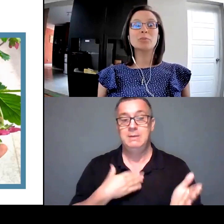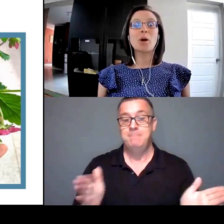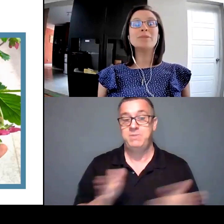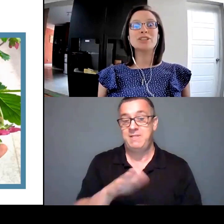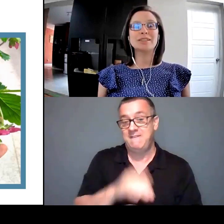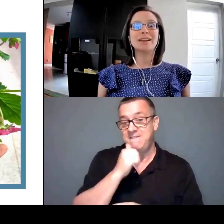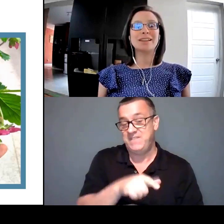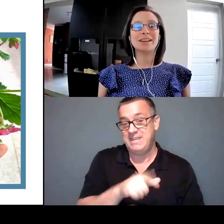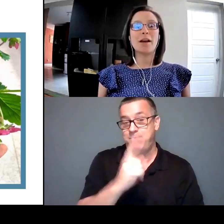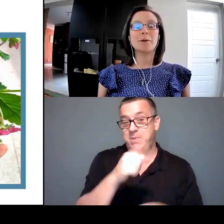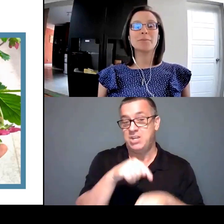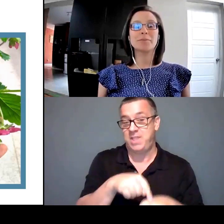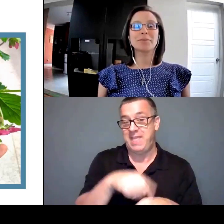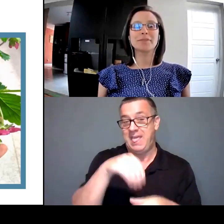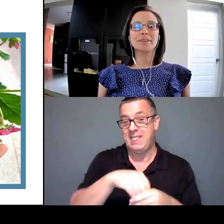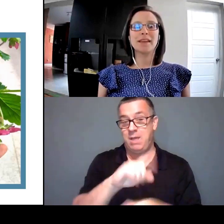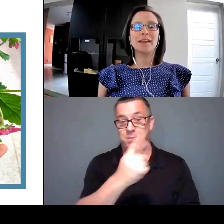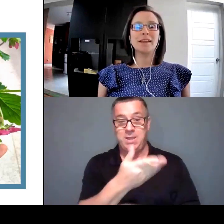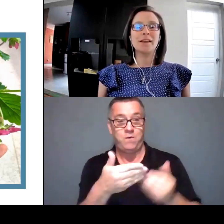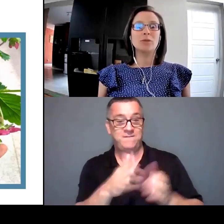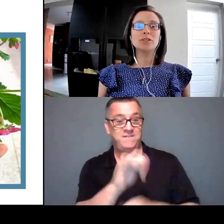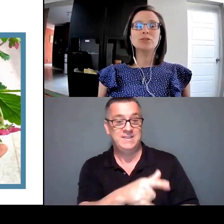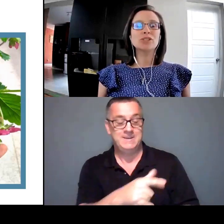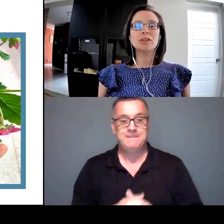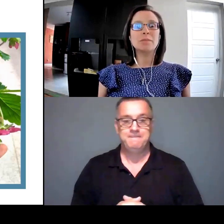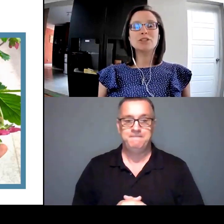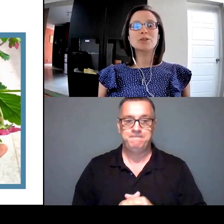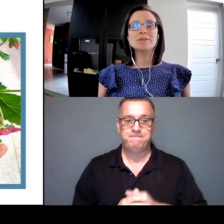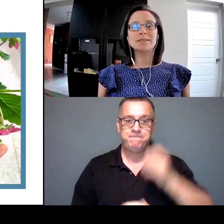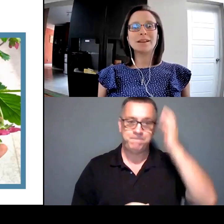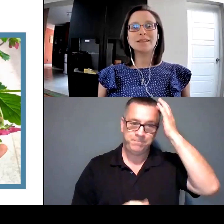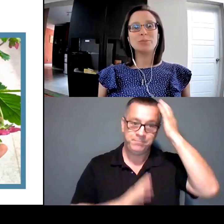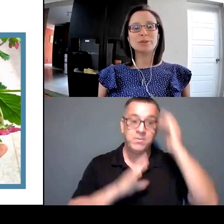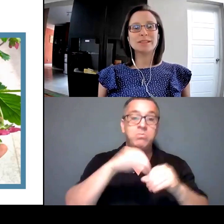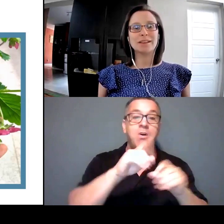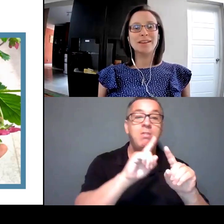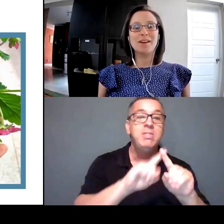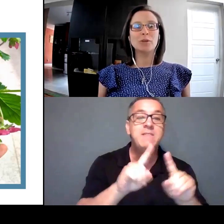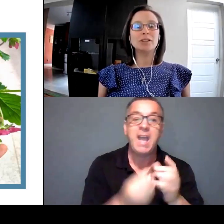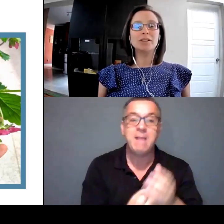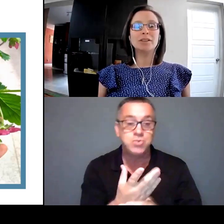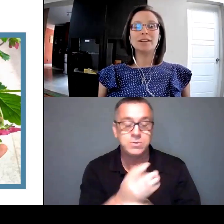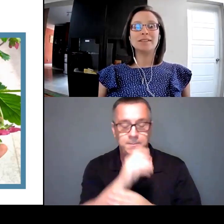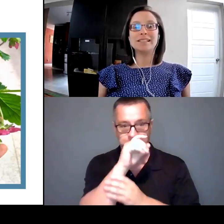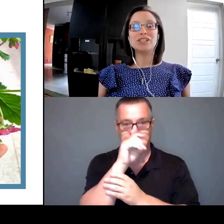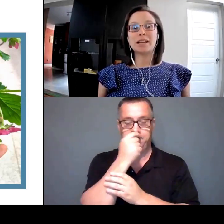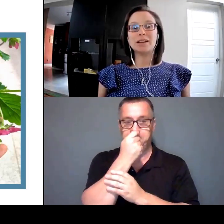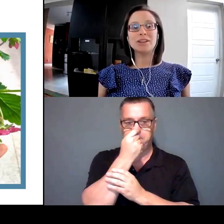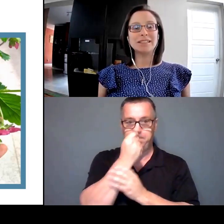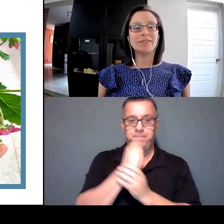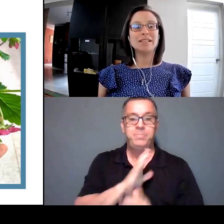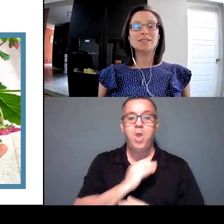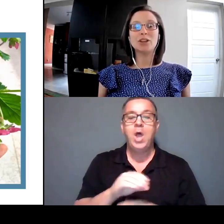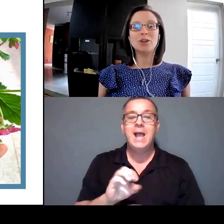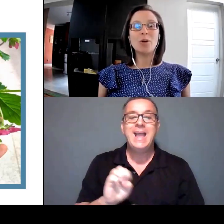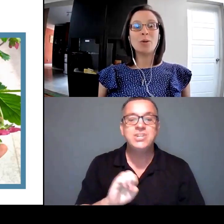notre premier jardin intérieur. On a toutes sortes de belles choses là-dedans qui poussent. Hein. On a des échalotes,